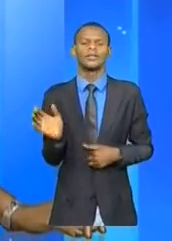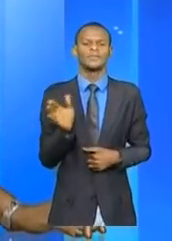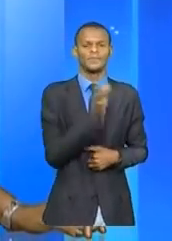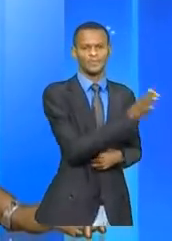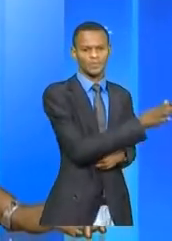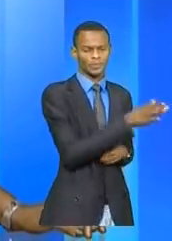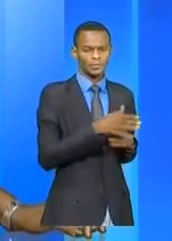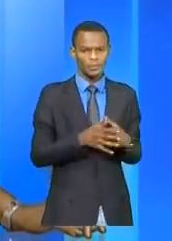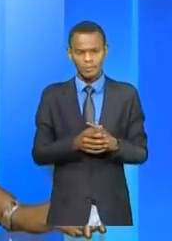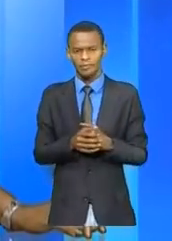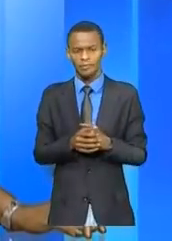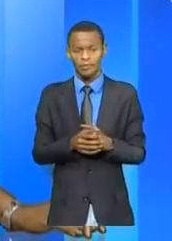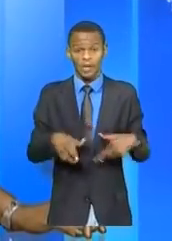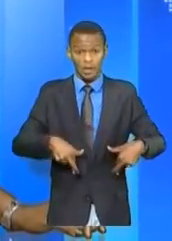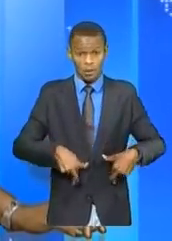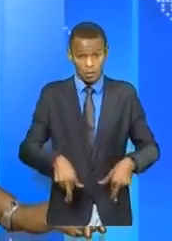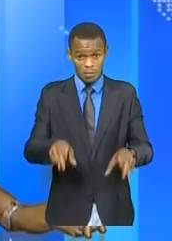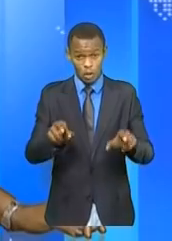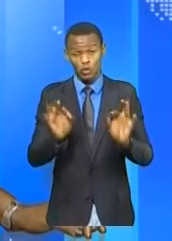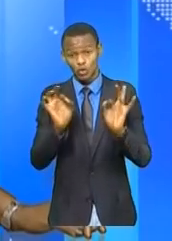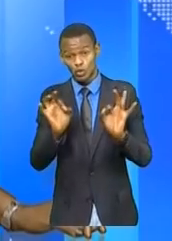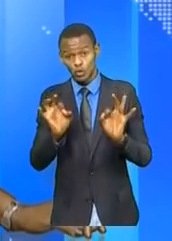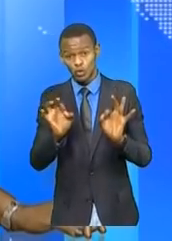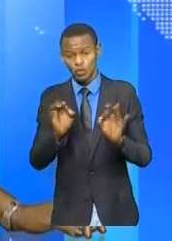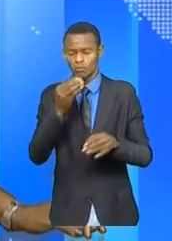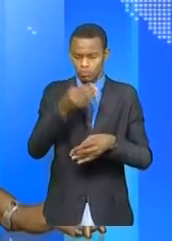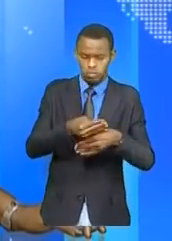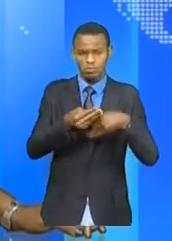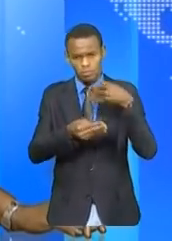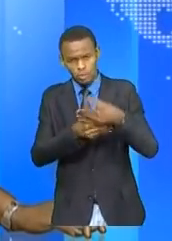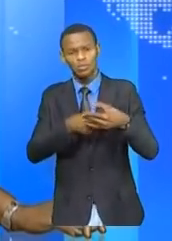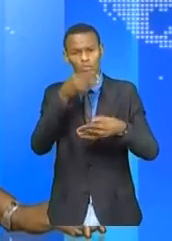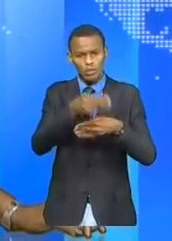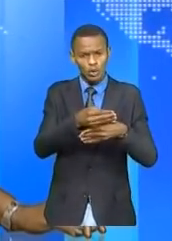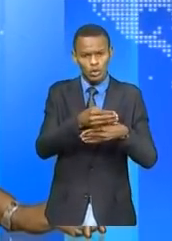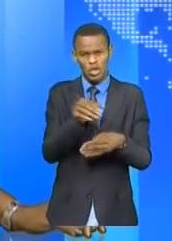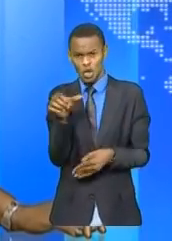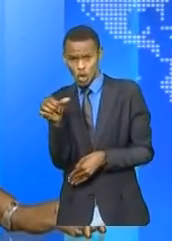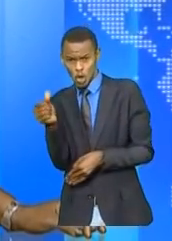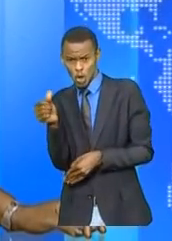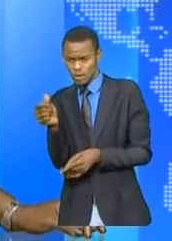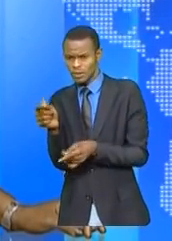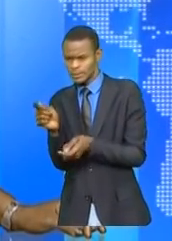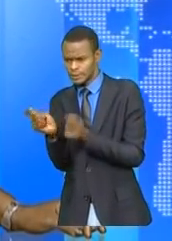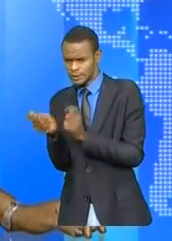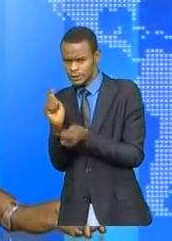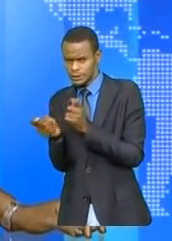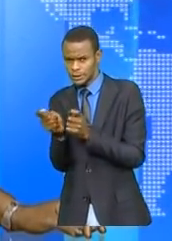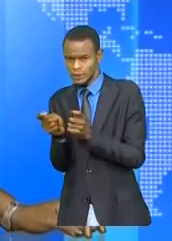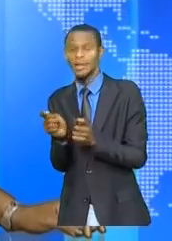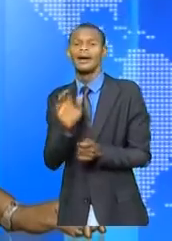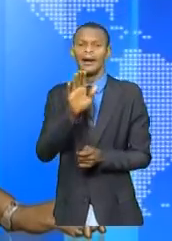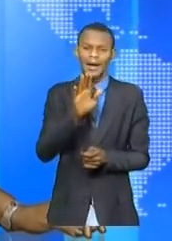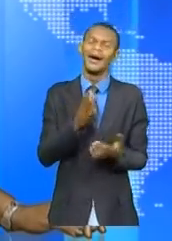De nouvelles routes sont construites, d'autres sont réaménagées et même modernisées. Mbujimayi sera bientôt revêtu de sa plus belle